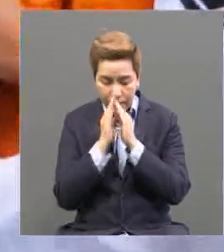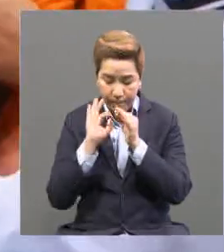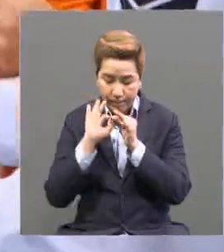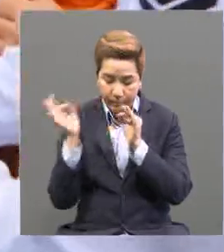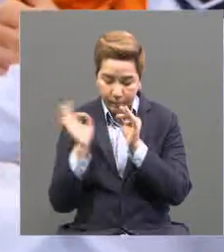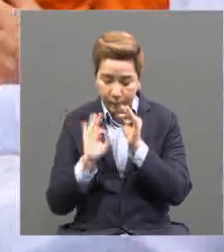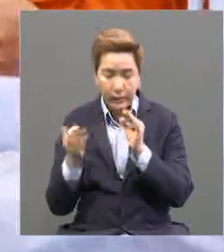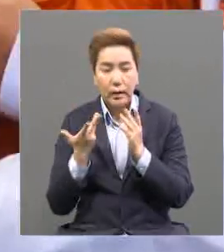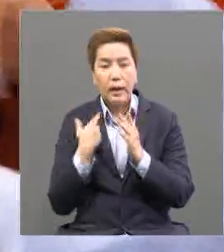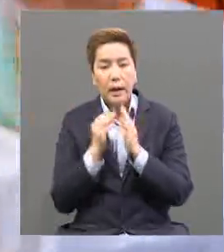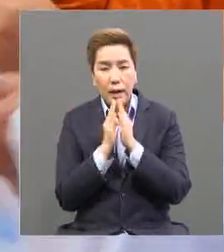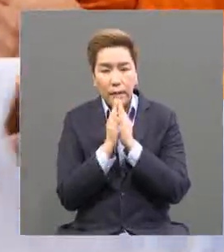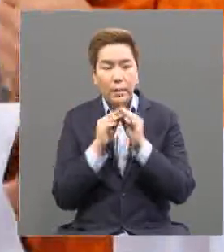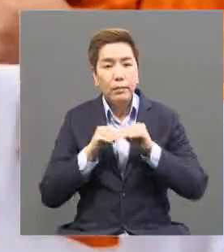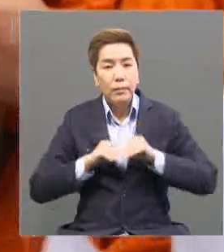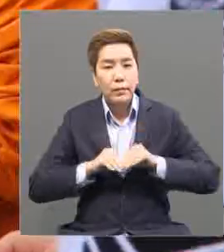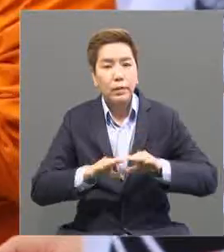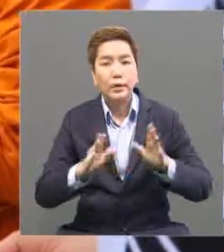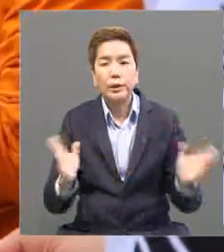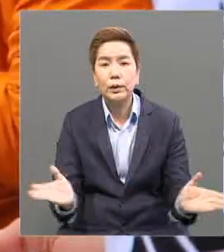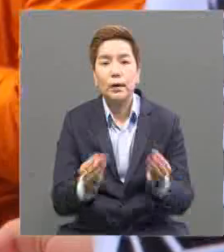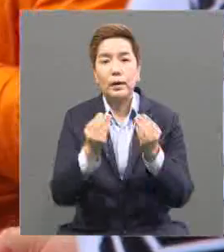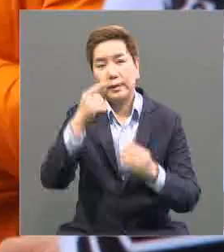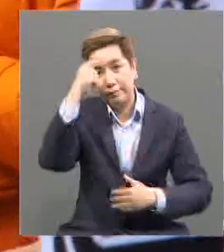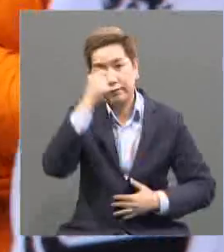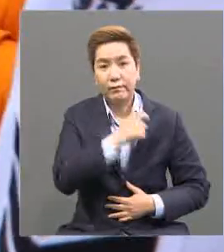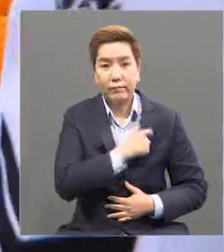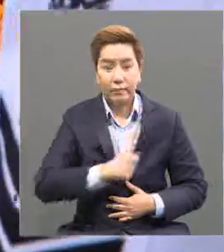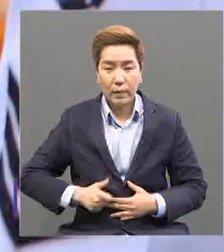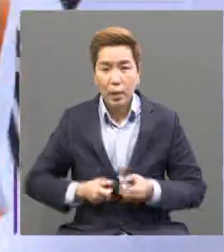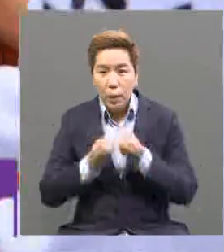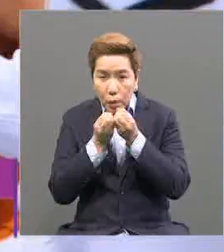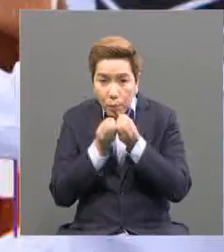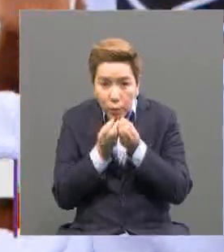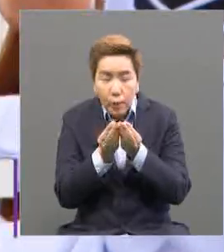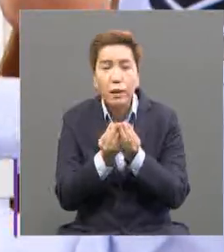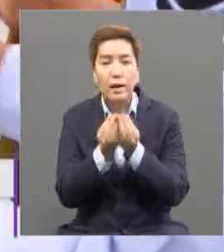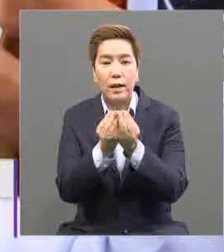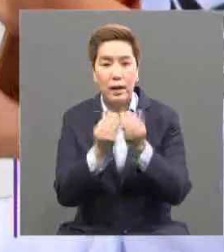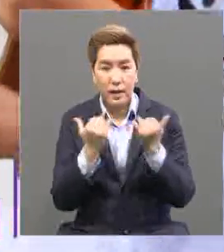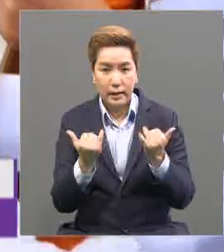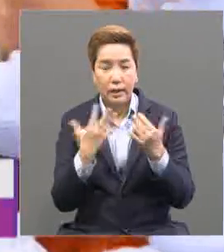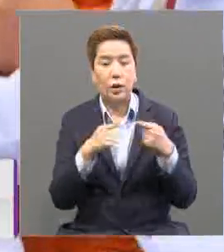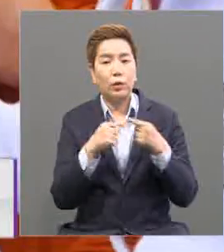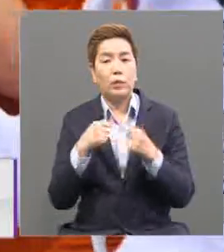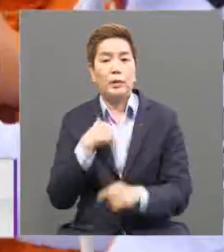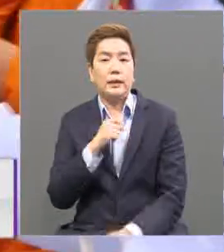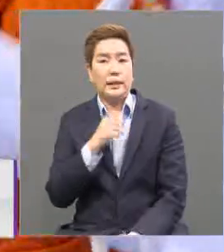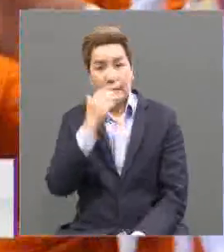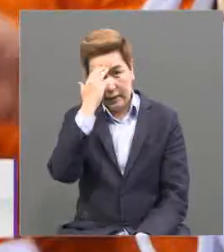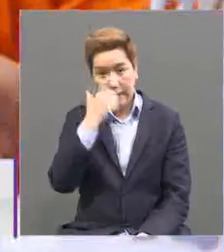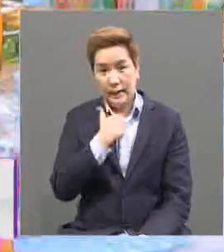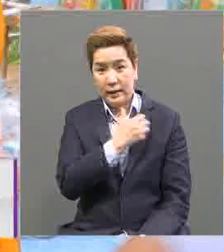ธมนต์และนำกล่าวคำประกาศราชสดุดีและถวายพระพรชัยมงคลตามด้วยผู้นำศาสนาคริ